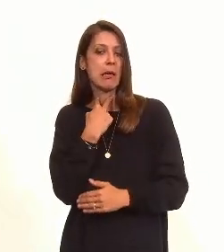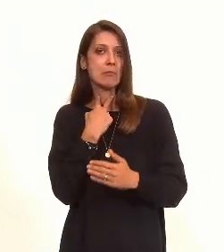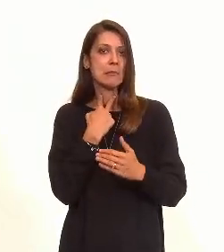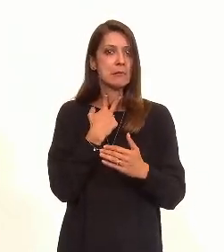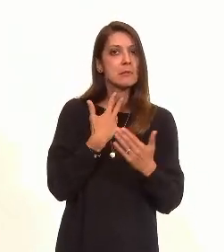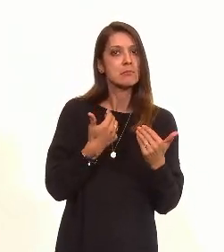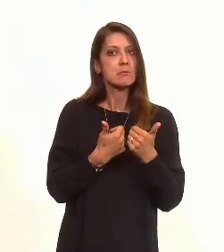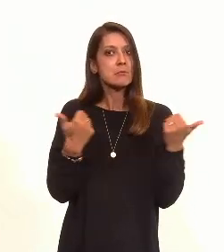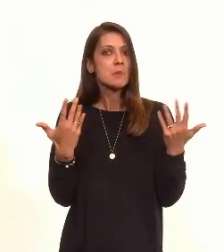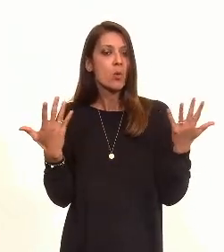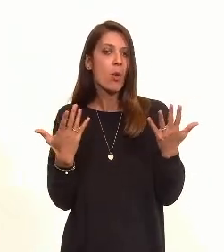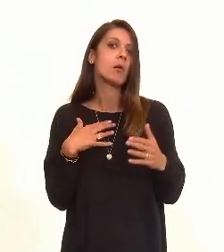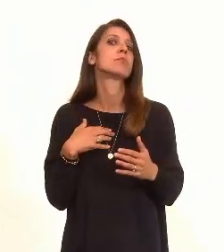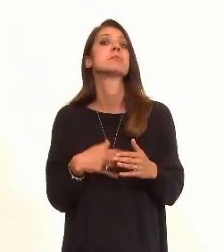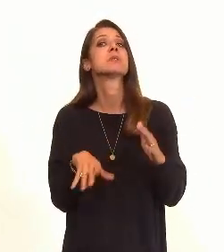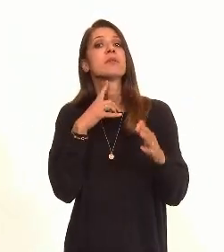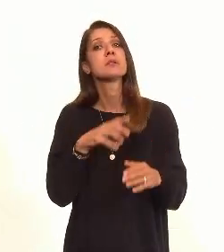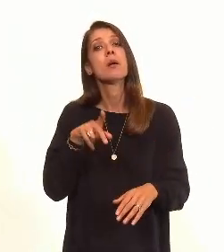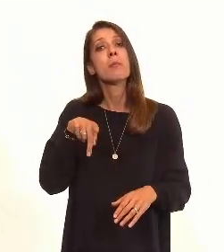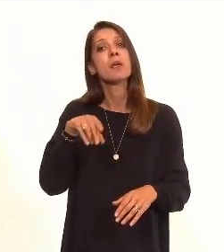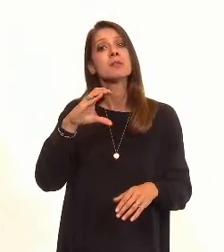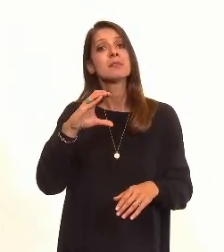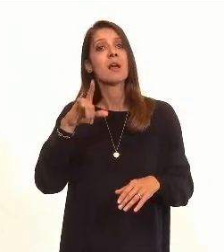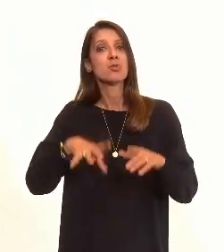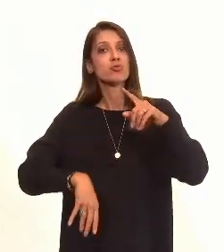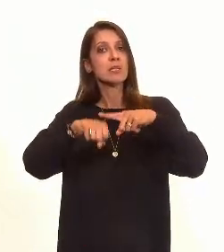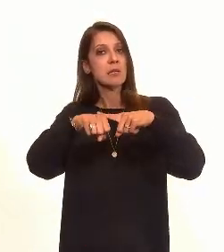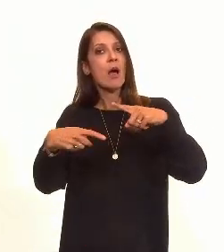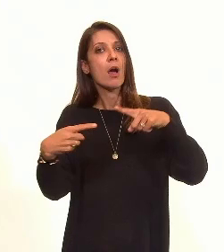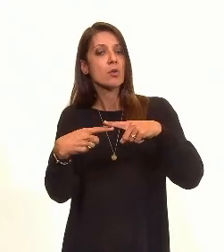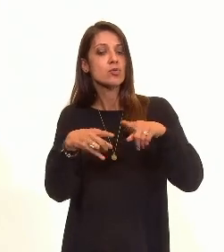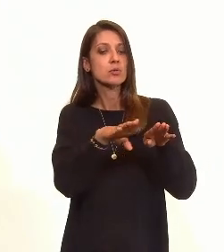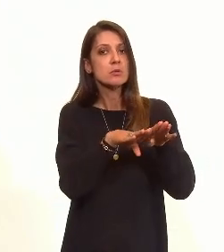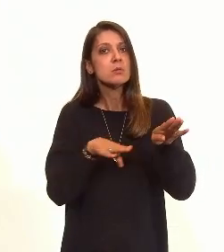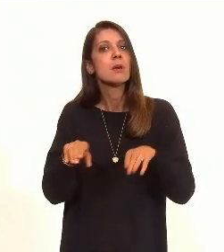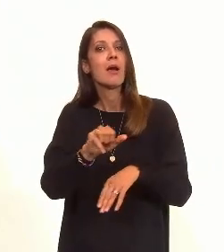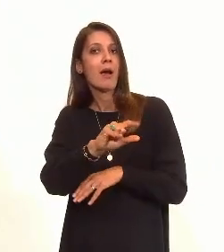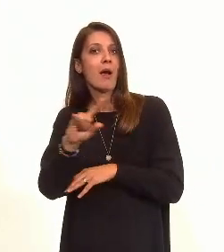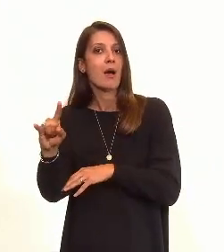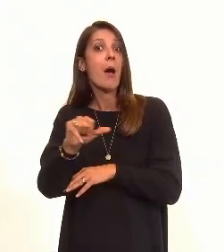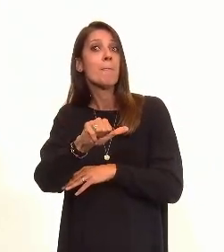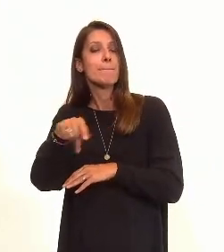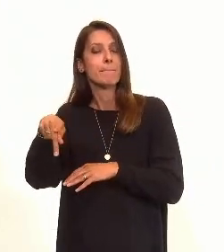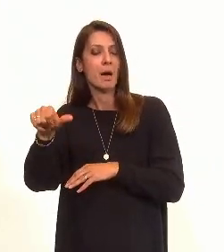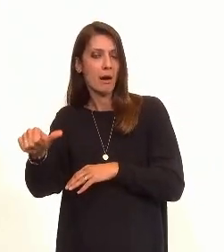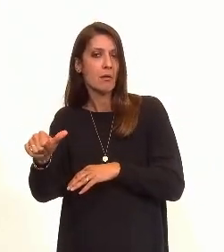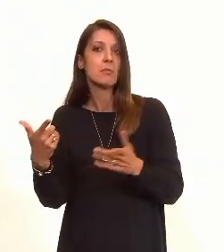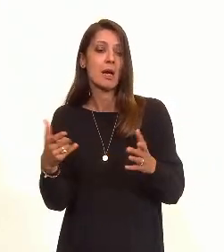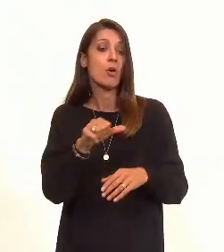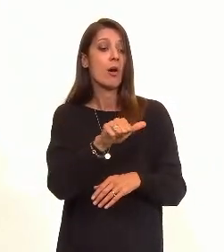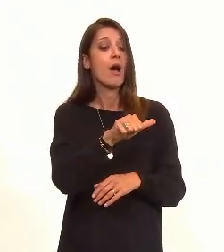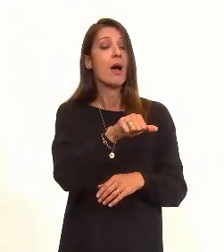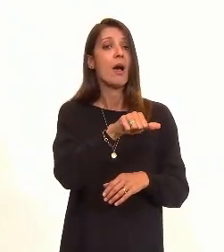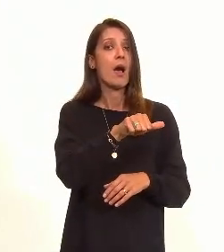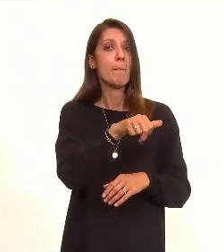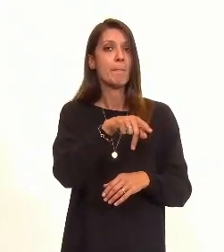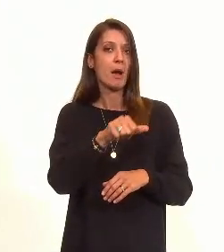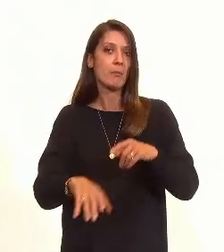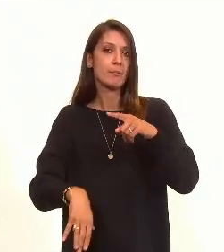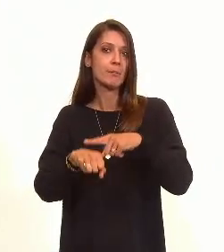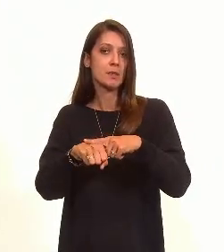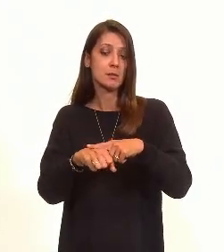la prestation de compensation du handicap, la PCH, à côté de l'allocation personnalisée autonomie, l'APA. L'APA et la PCH apparaissent tous deux comme